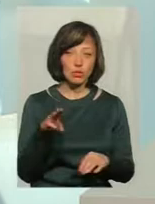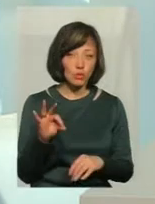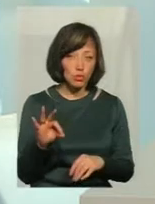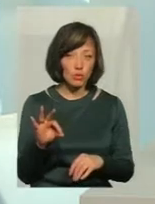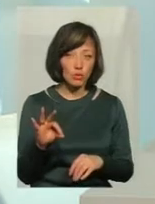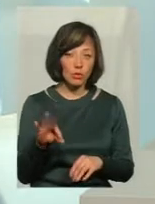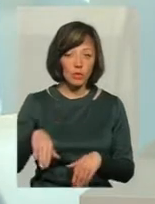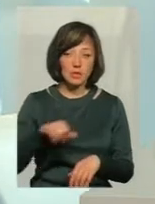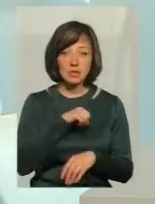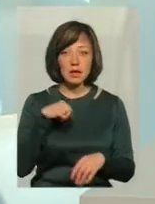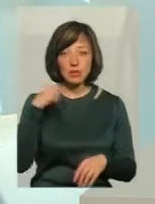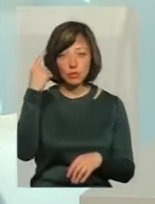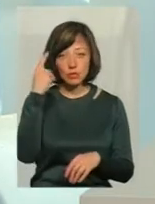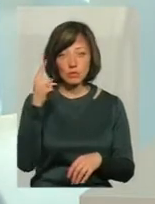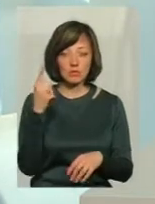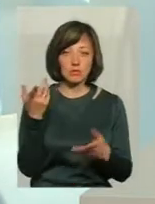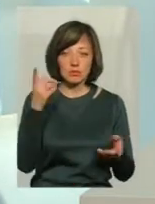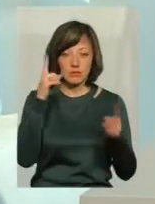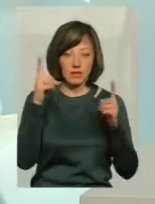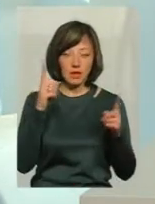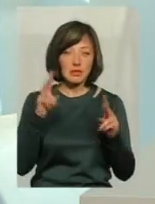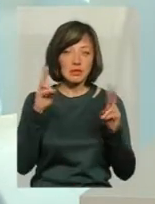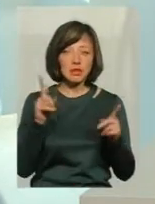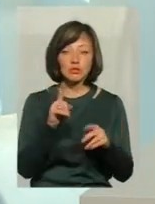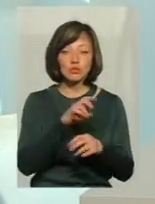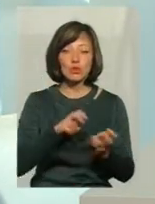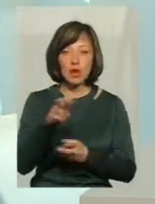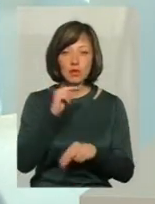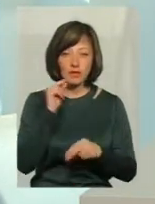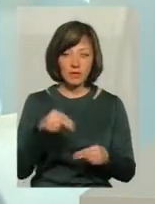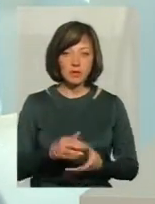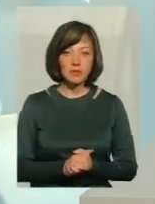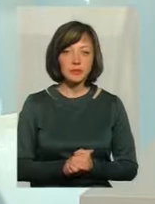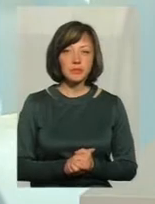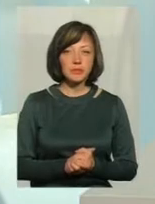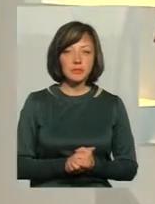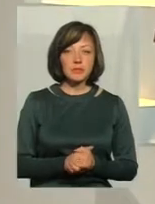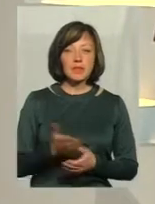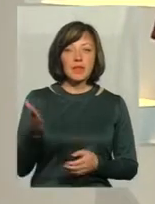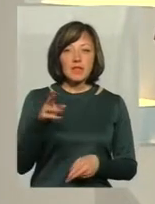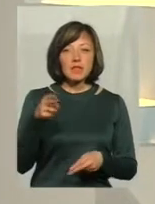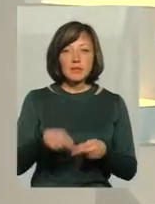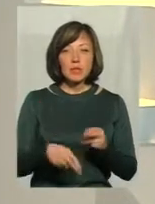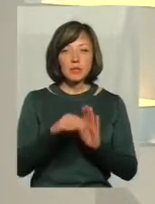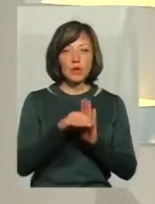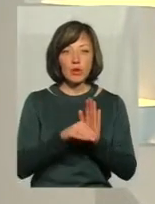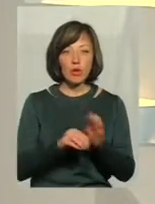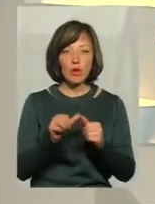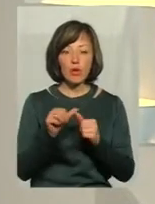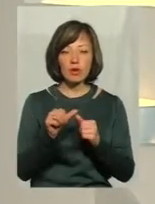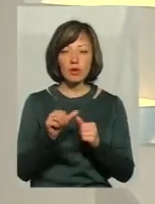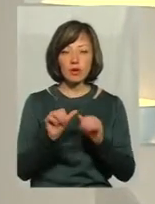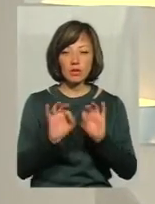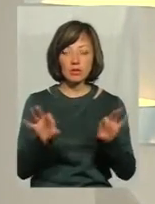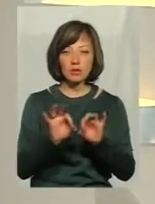то ми потім самі будемо розчаровуватися і шукати винних. Тобто ми ж любимо А от, будь ласка, давайте на завершення передачі окресліть